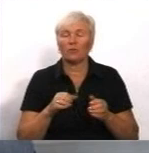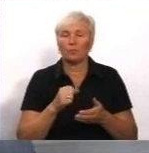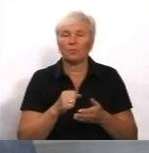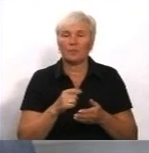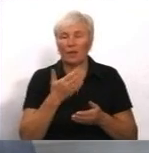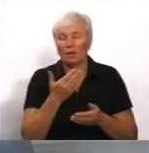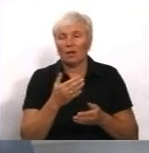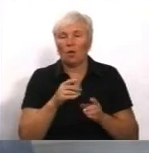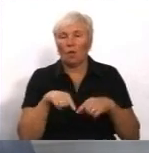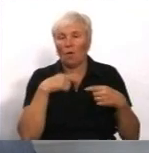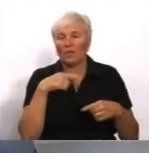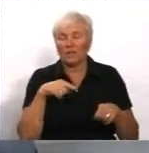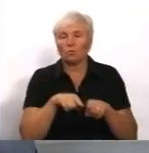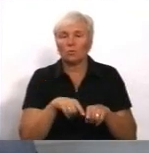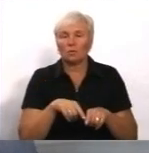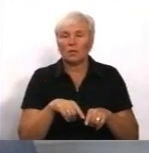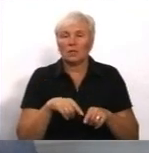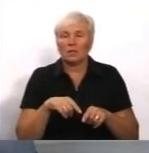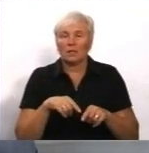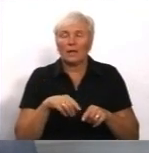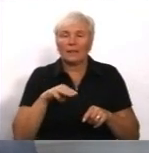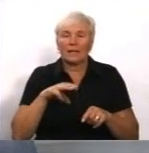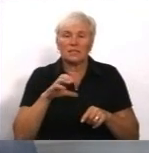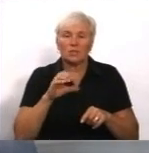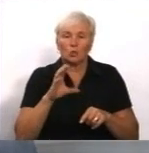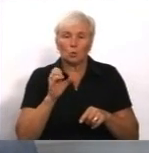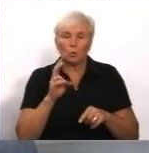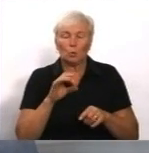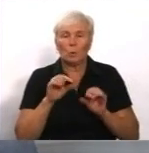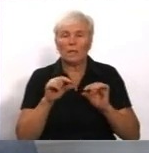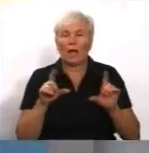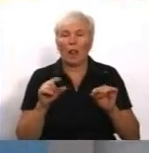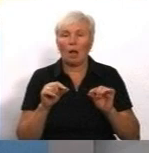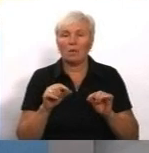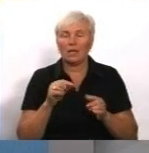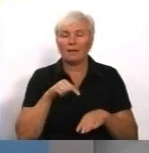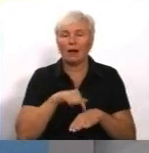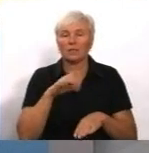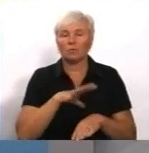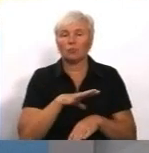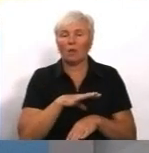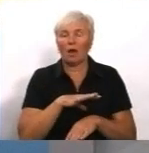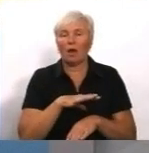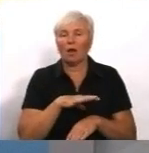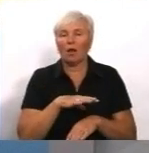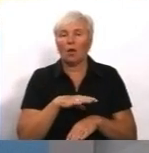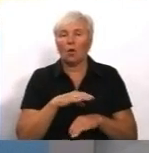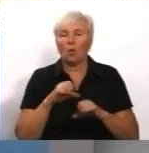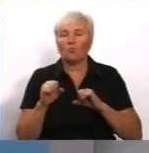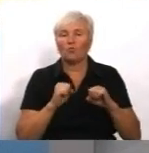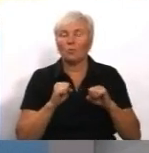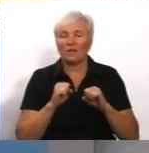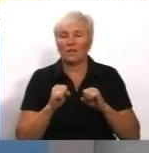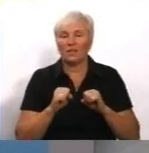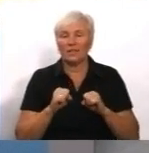таку сексистську рекламу, і яка реакція на неї, на такі скарги була? В управлінні захисту прав споживачів,